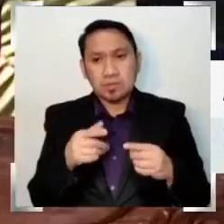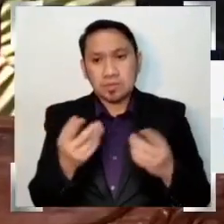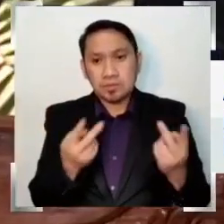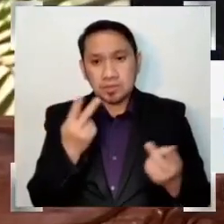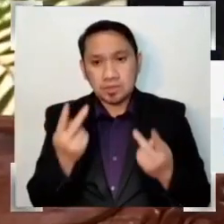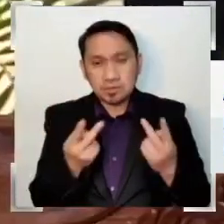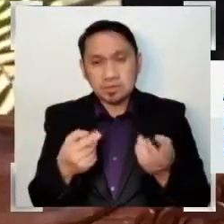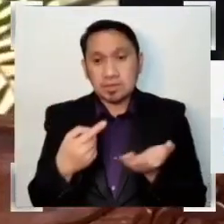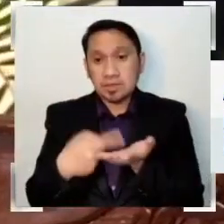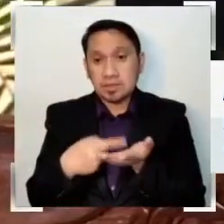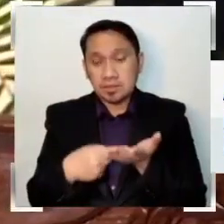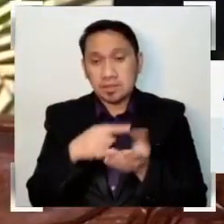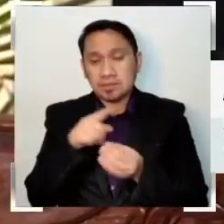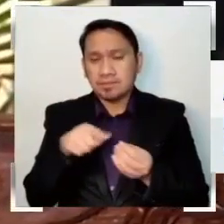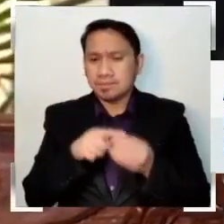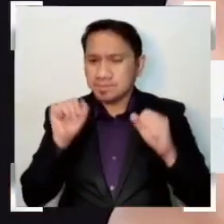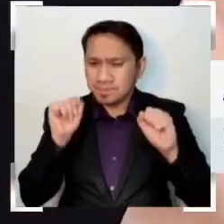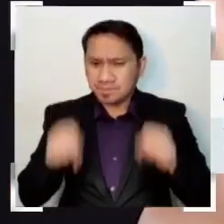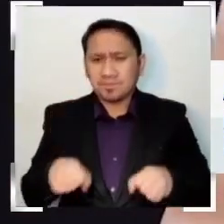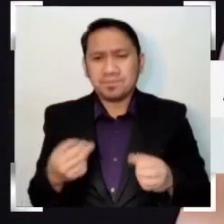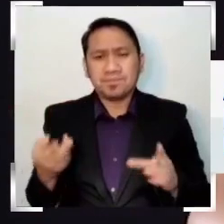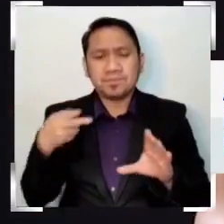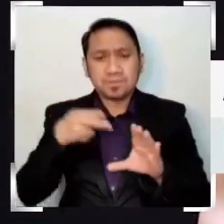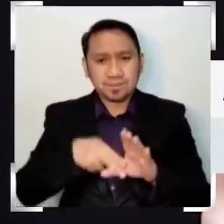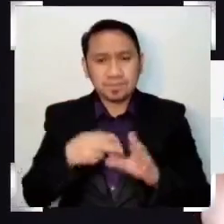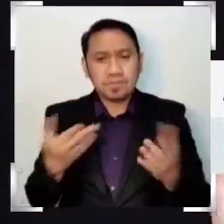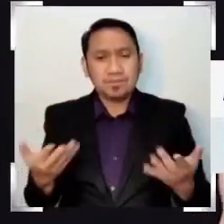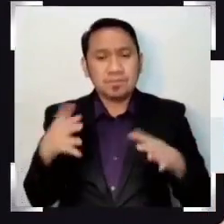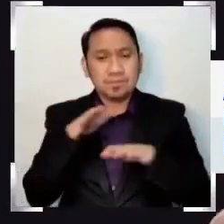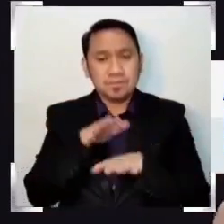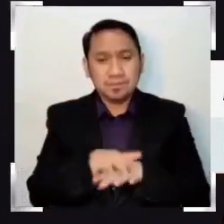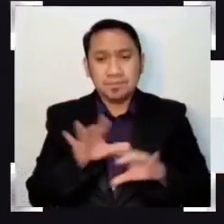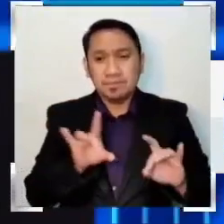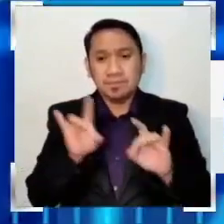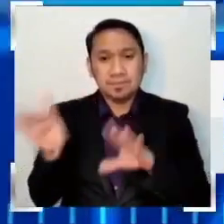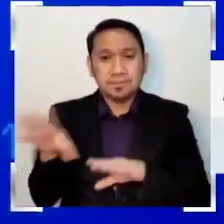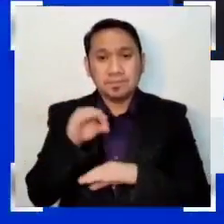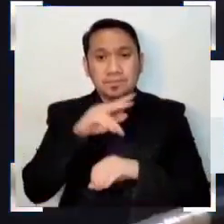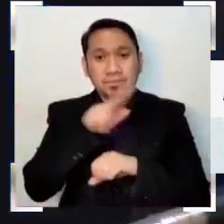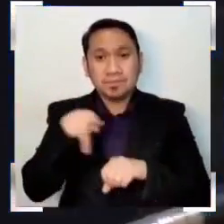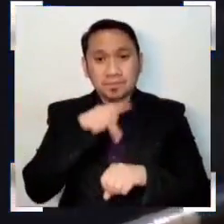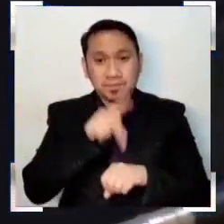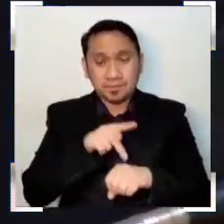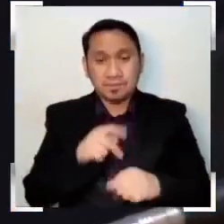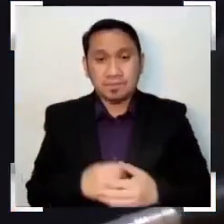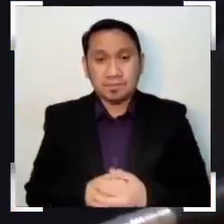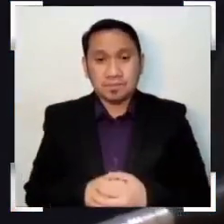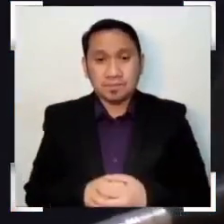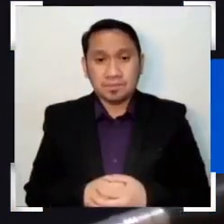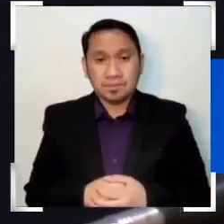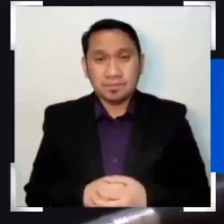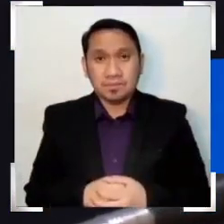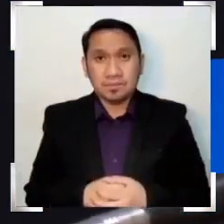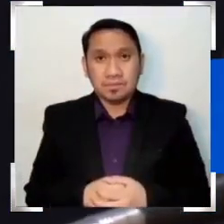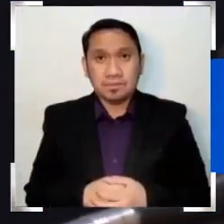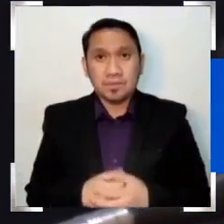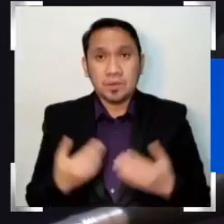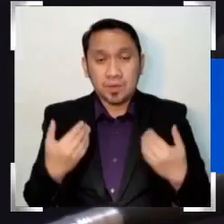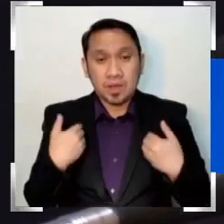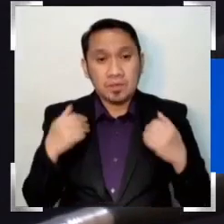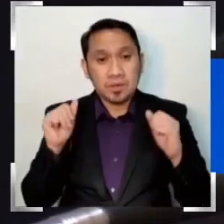ang posibilidad ng joint patrols ng Australia at Pilipinas sa South China Sea. We did talk today about the possibility of